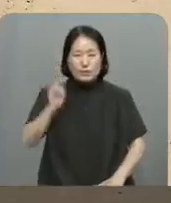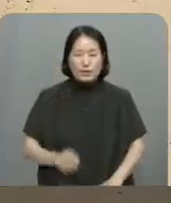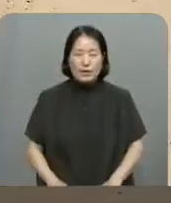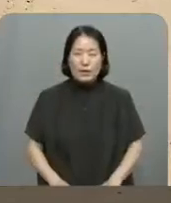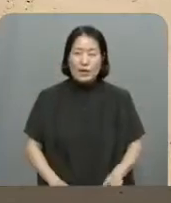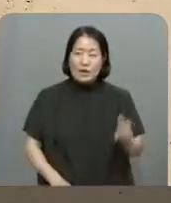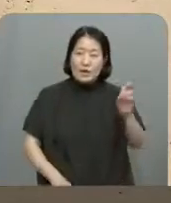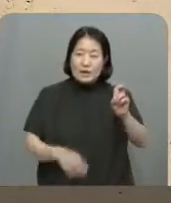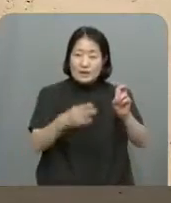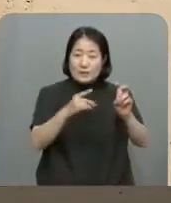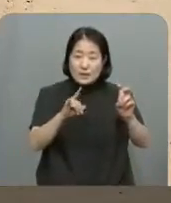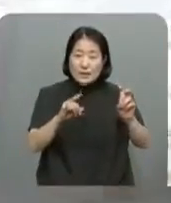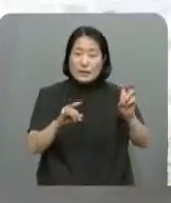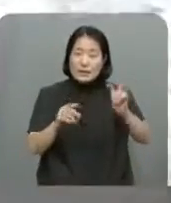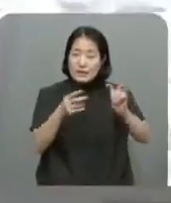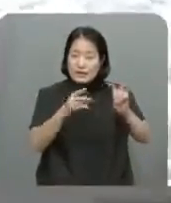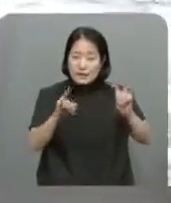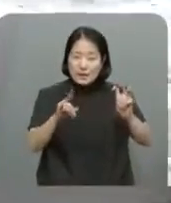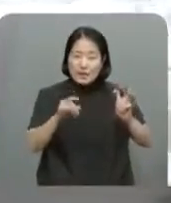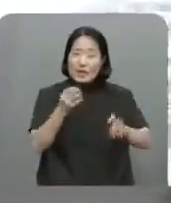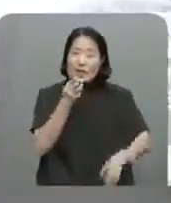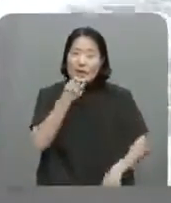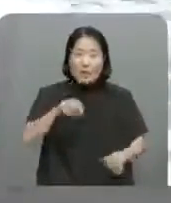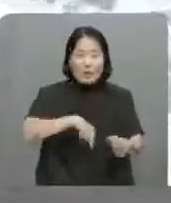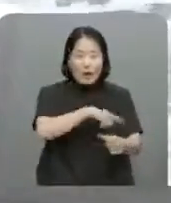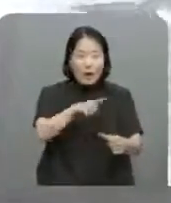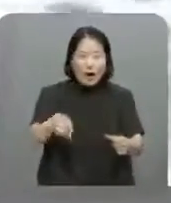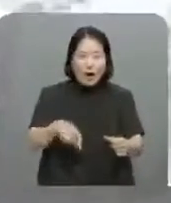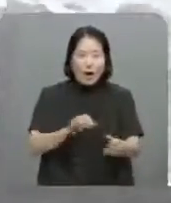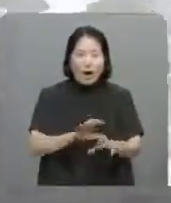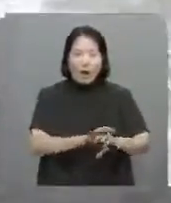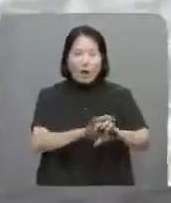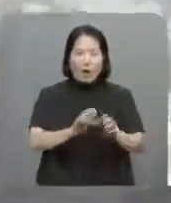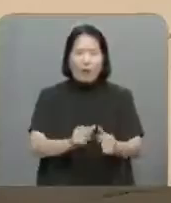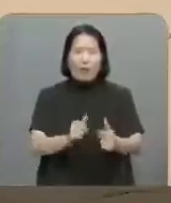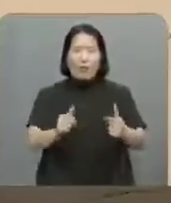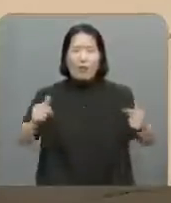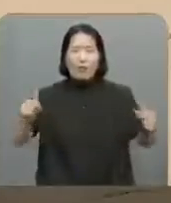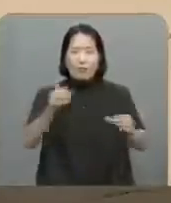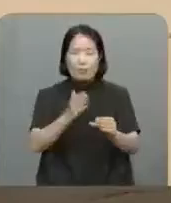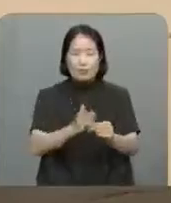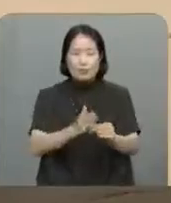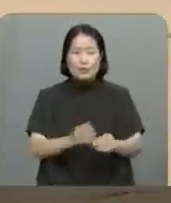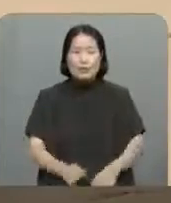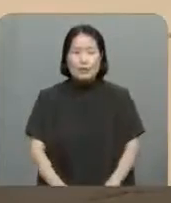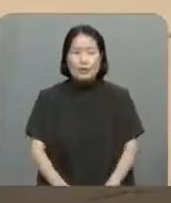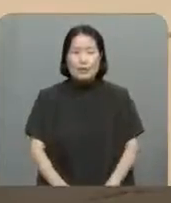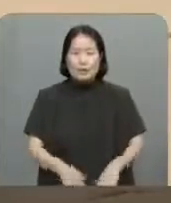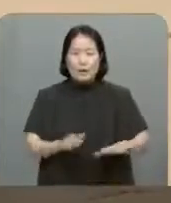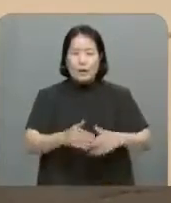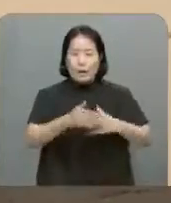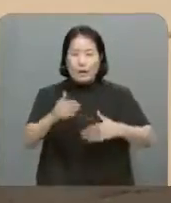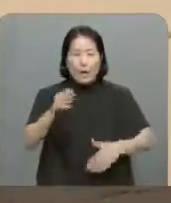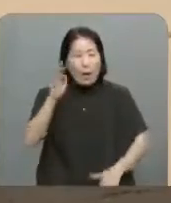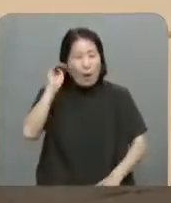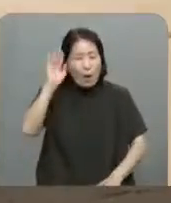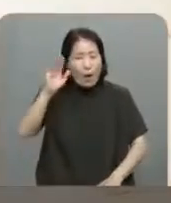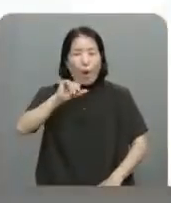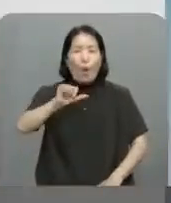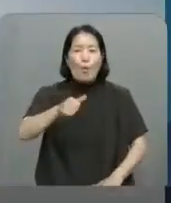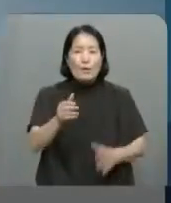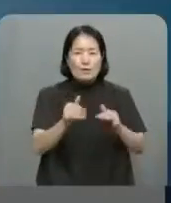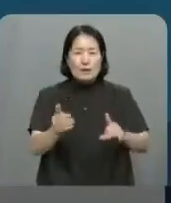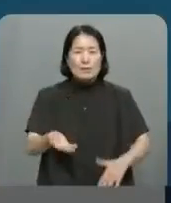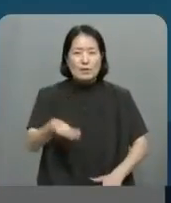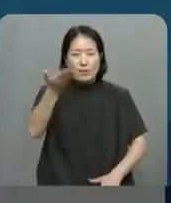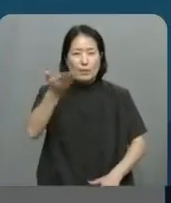30대를 중심으로 한 수도권의 코로나19 확산세입니다. 거리 두기가 유지되는데도 신규 확진자가 며칠째 500명이